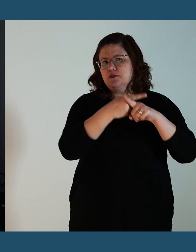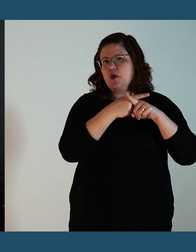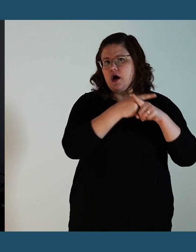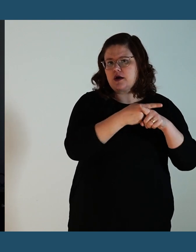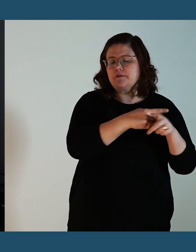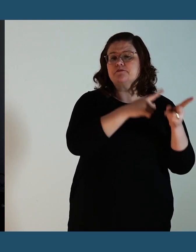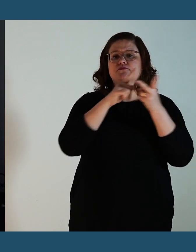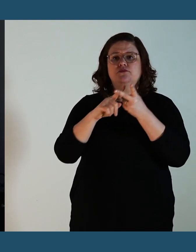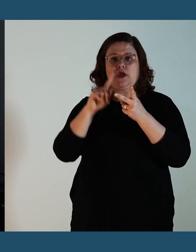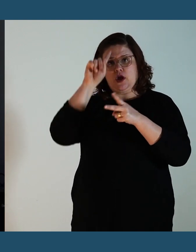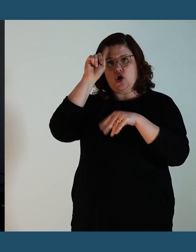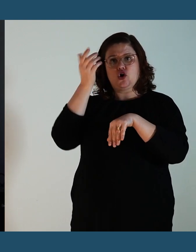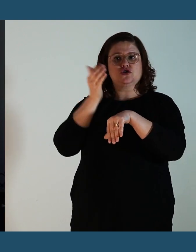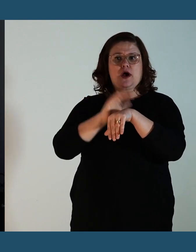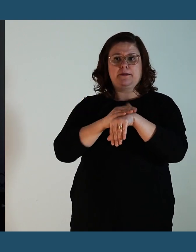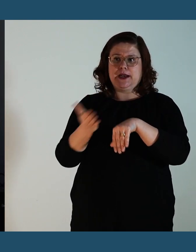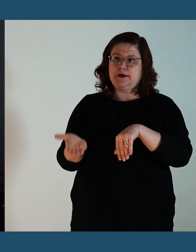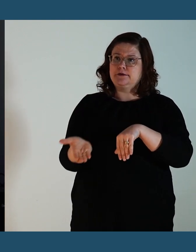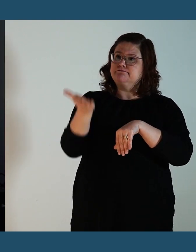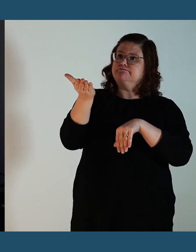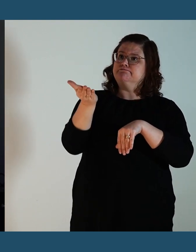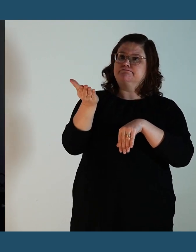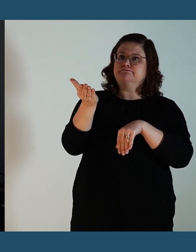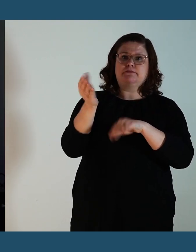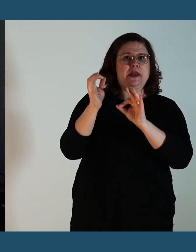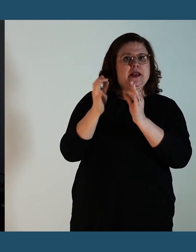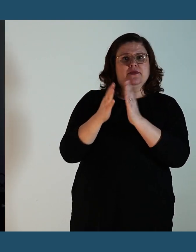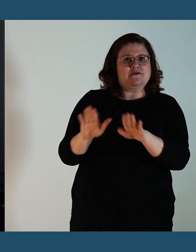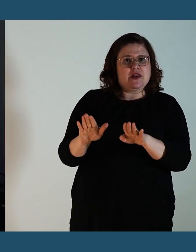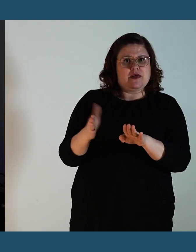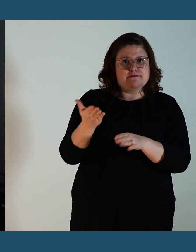heidän osaamisensa esille tuomiseksi? Kiitos.